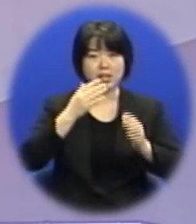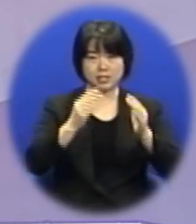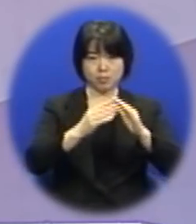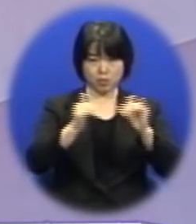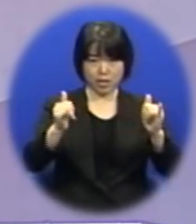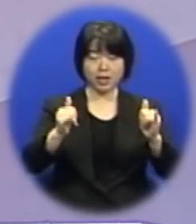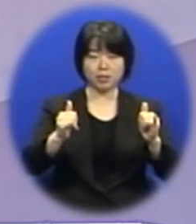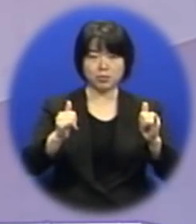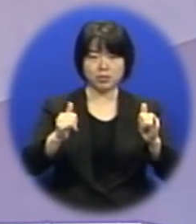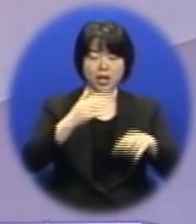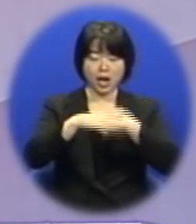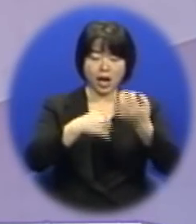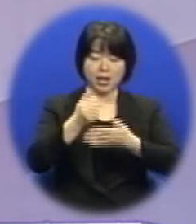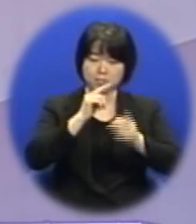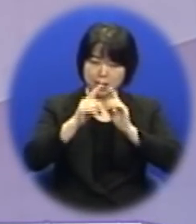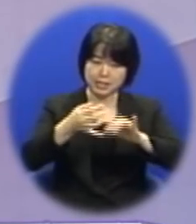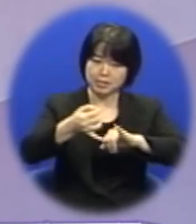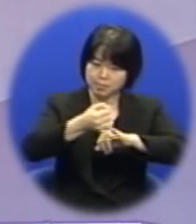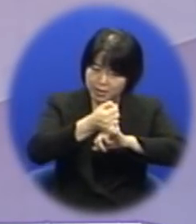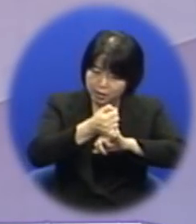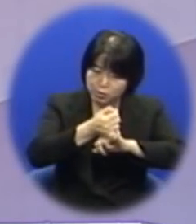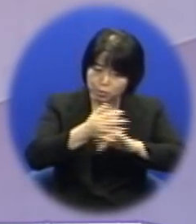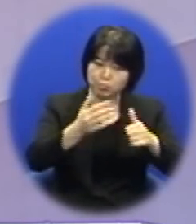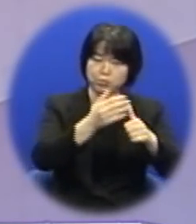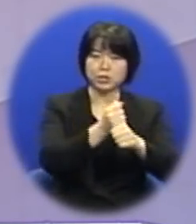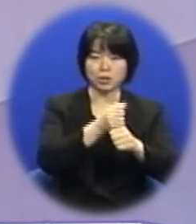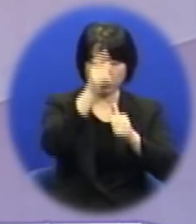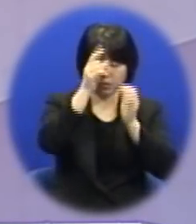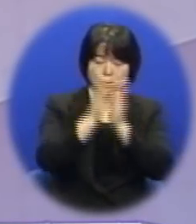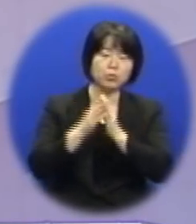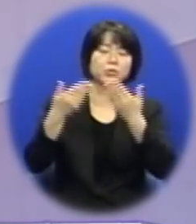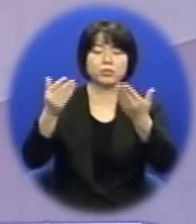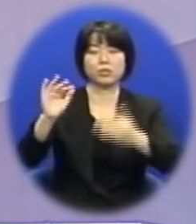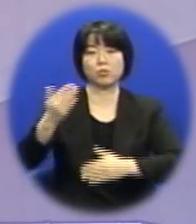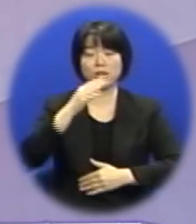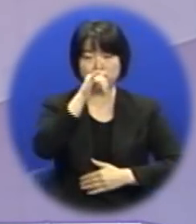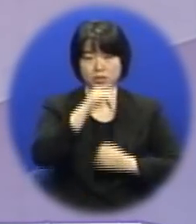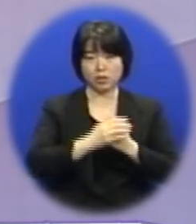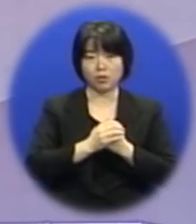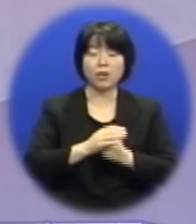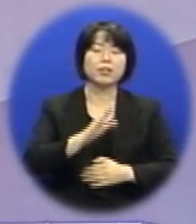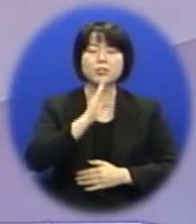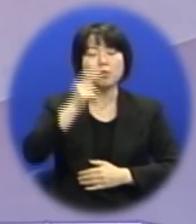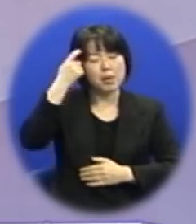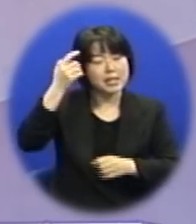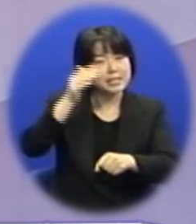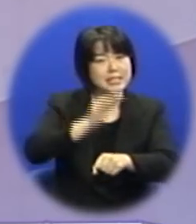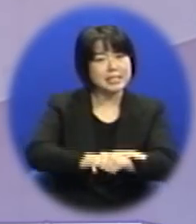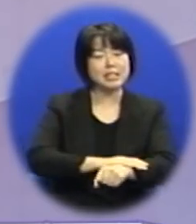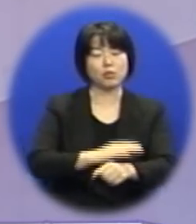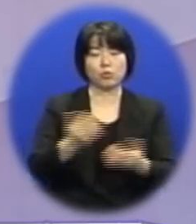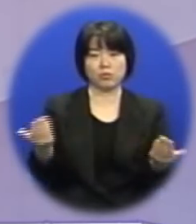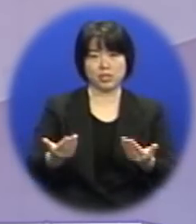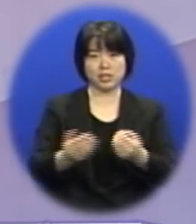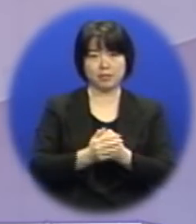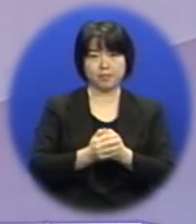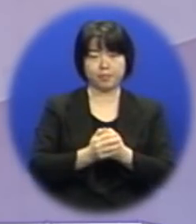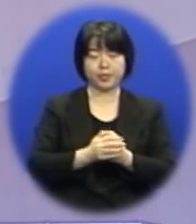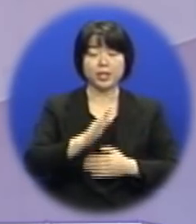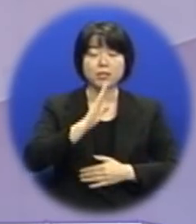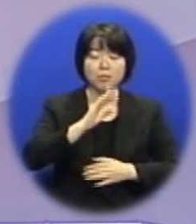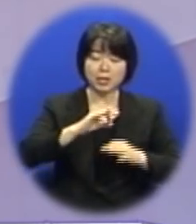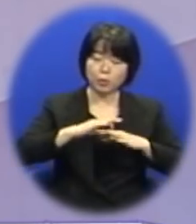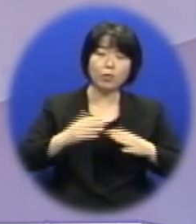언약을 붙잡고 기도를 하게 돼 있습니다. 이건 참으로 지혜로운 일이고, 그리고 정말 너무나